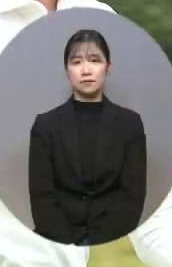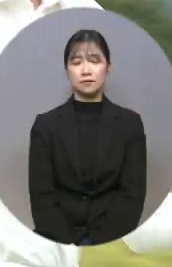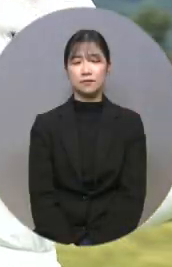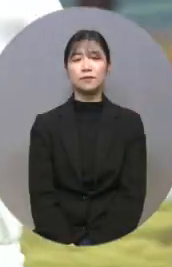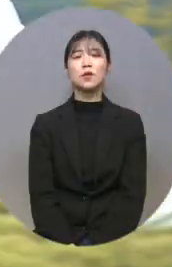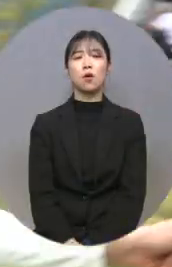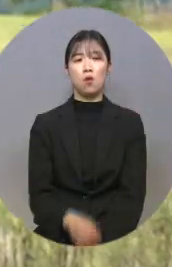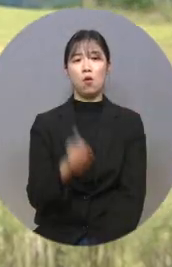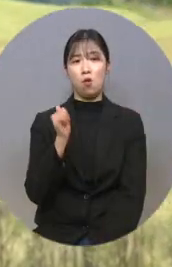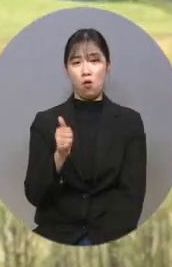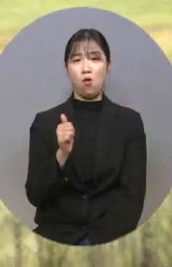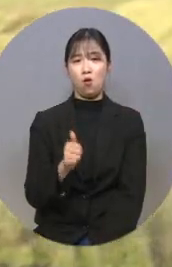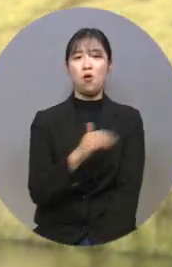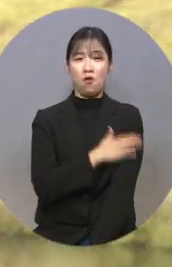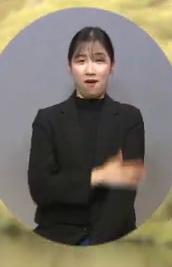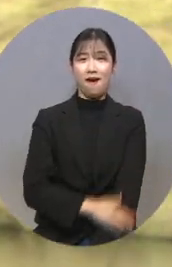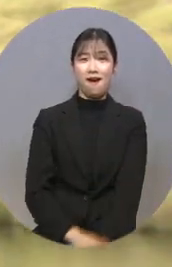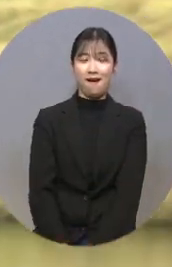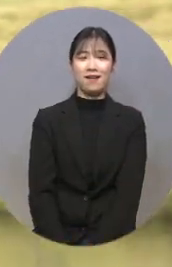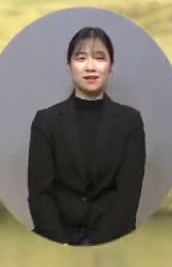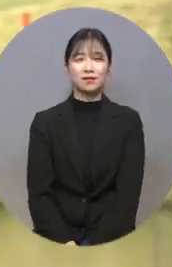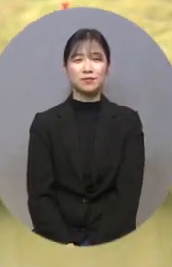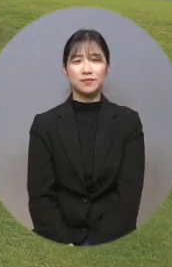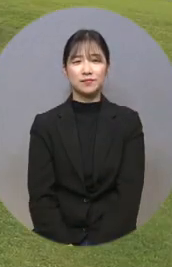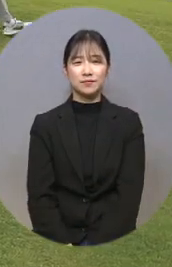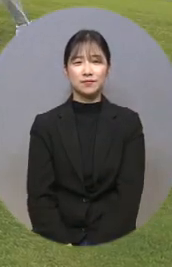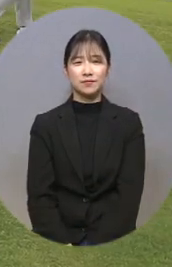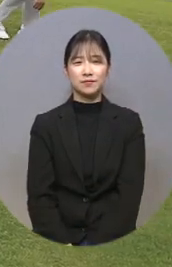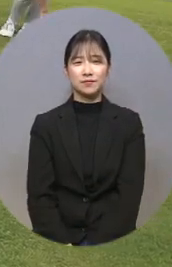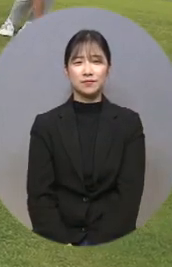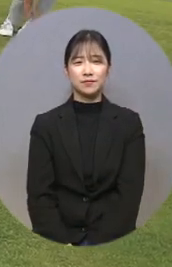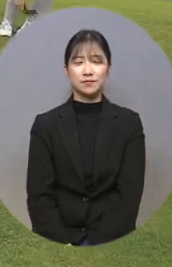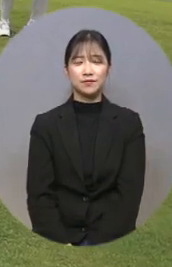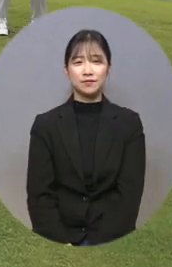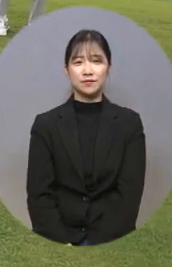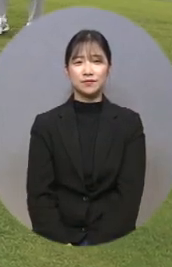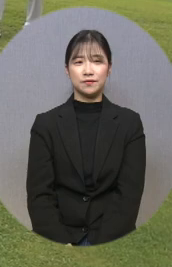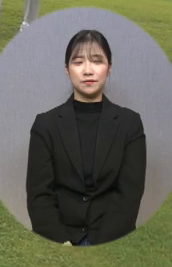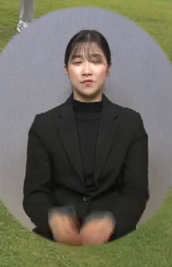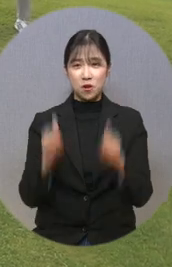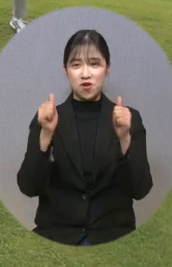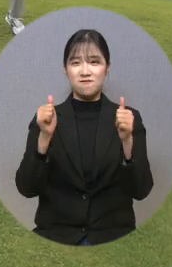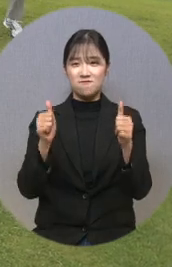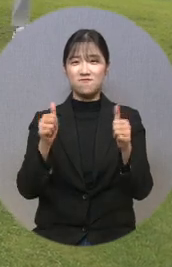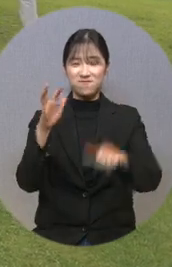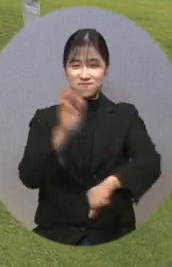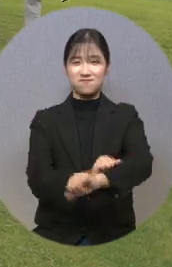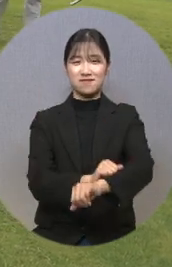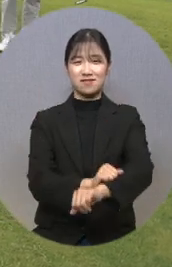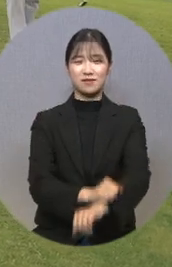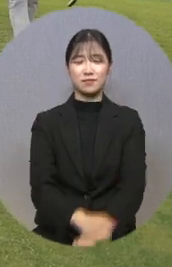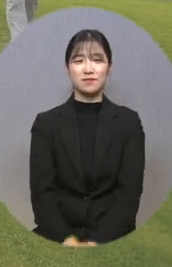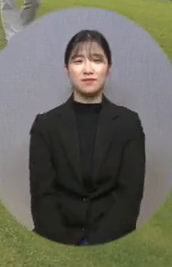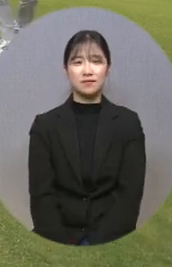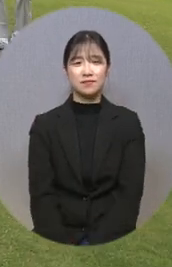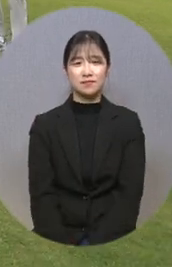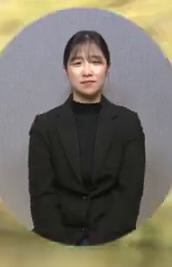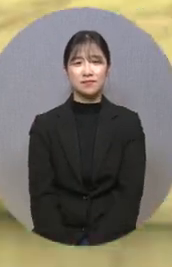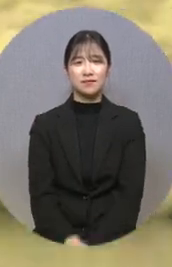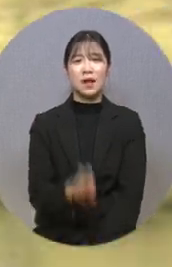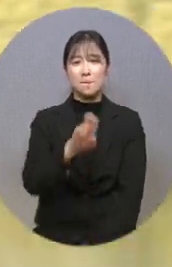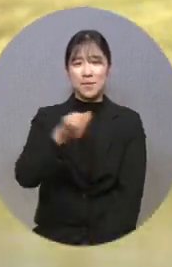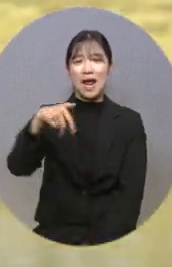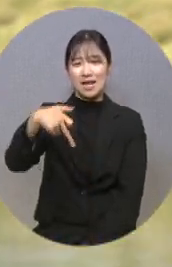이거 오케이, 양. 나이스 파다, 양. 아, 양. 나이스. 나이스! 나이스! 나이스! 양! 마크 부탁드립니다,